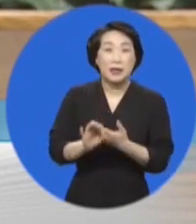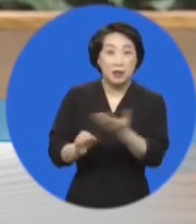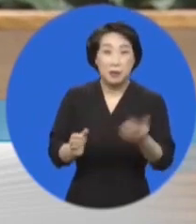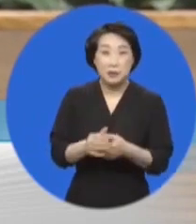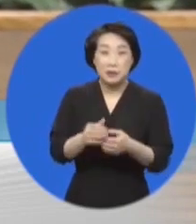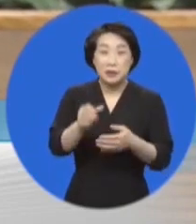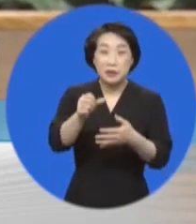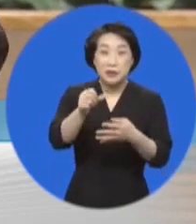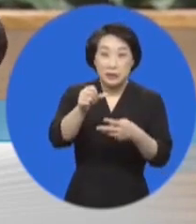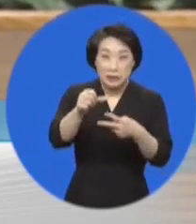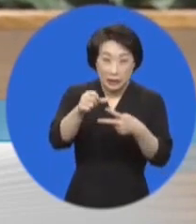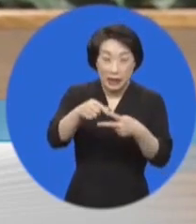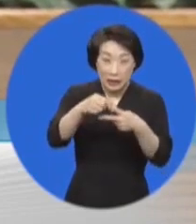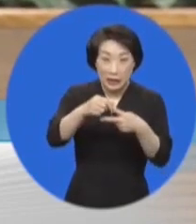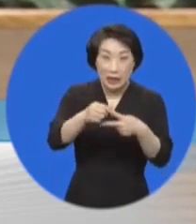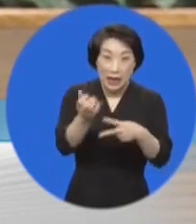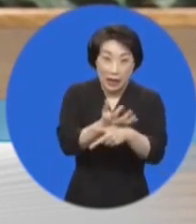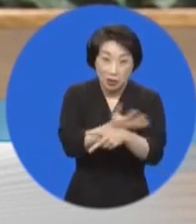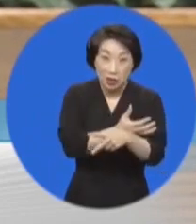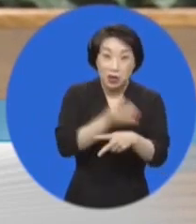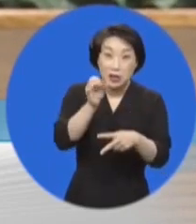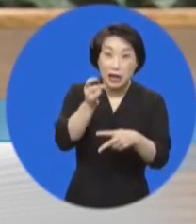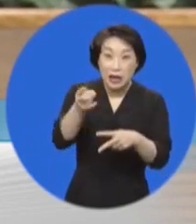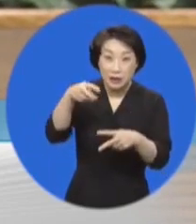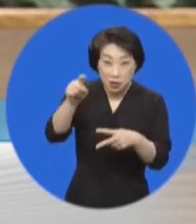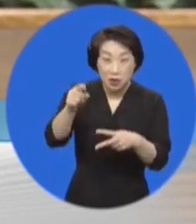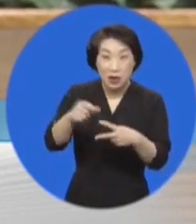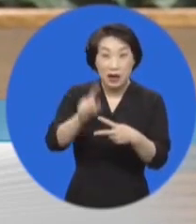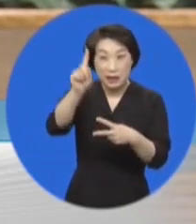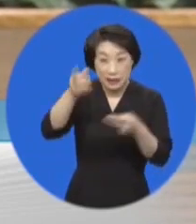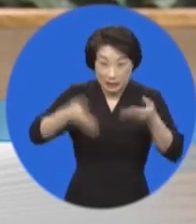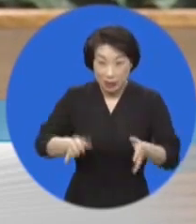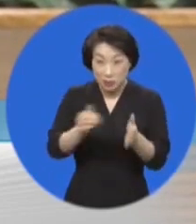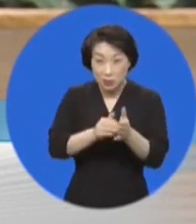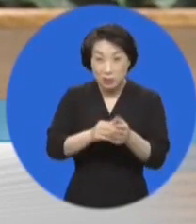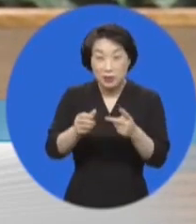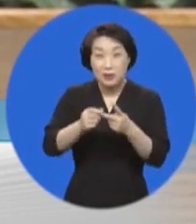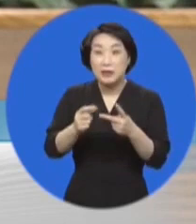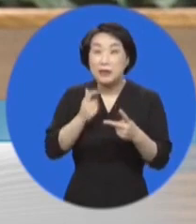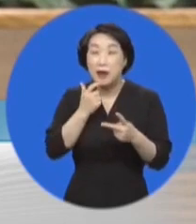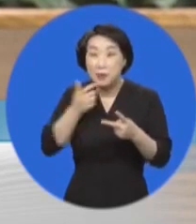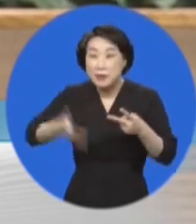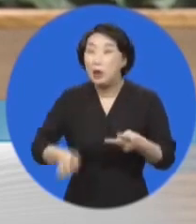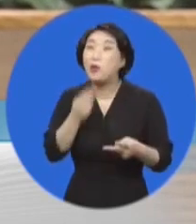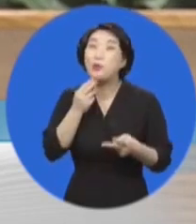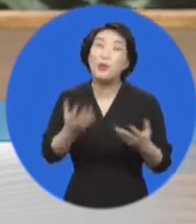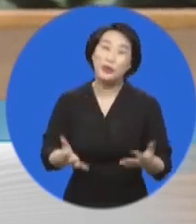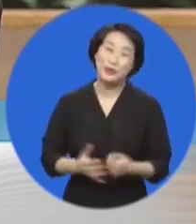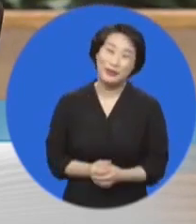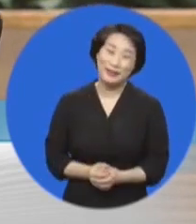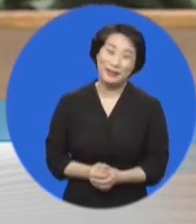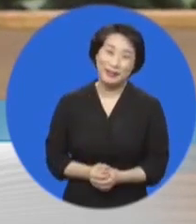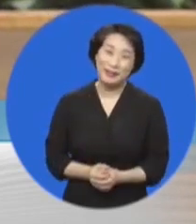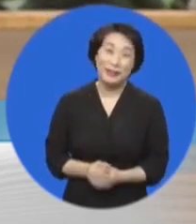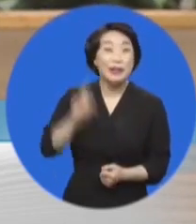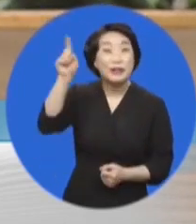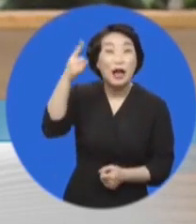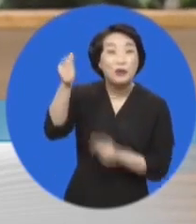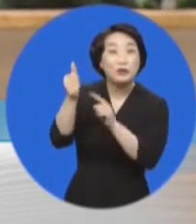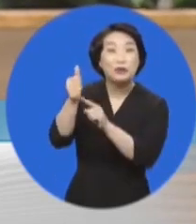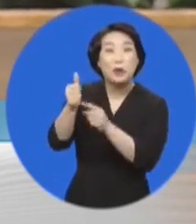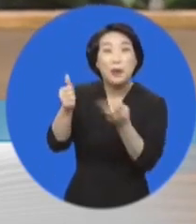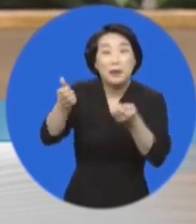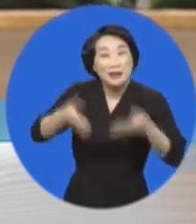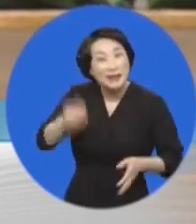에서만 낳고 야곱이를 나타났으면 믿음의 조상이 됐을까요? 다윗이 몇 번째요?